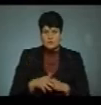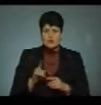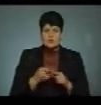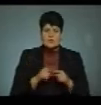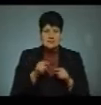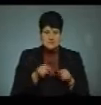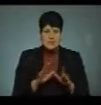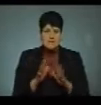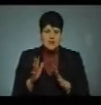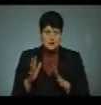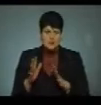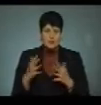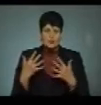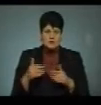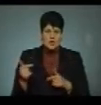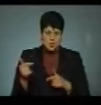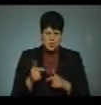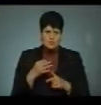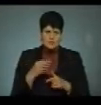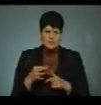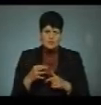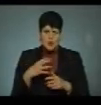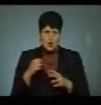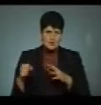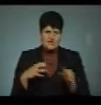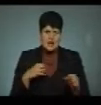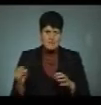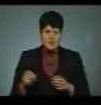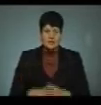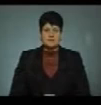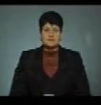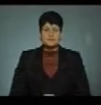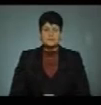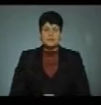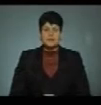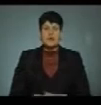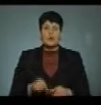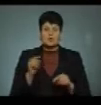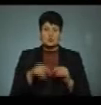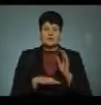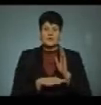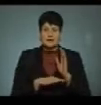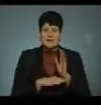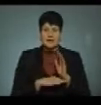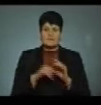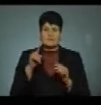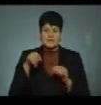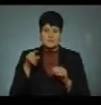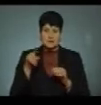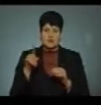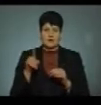парк уже, грубо скажу, роздерибанили. А ось дерева у тому ж парку з відмітиною та